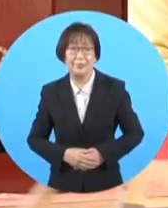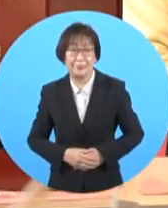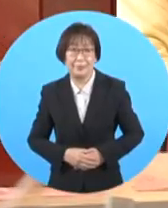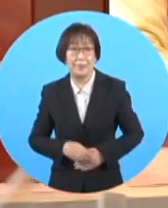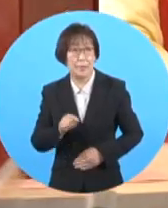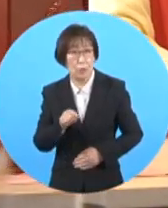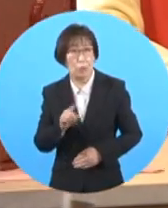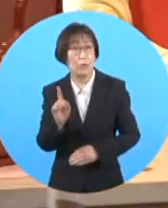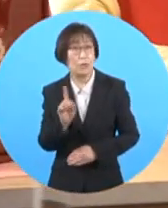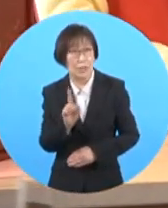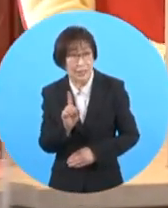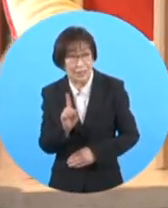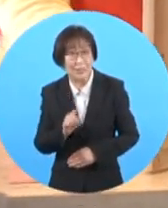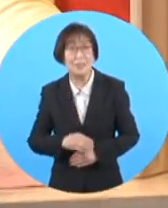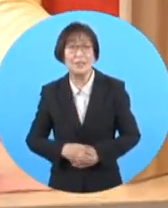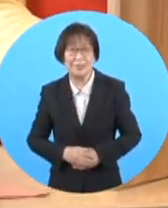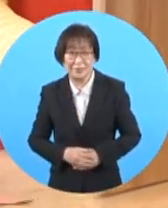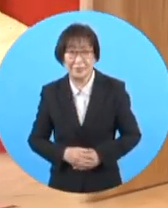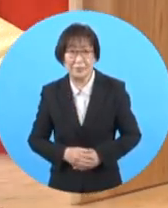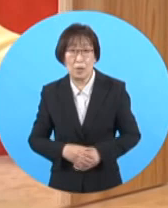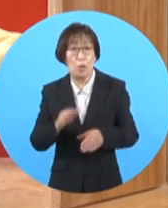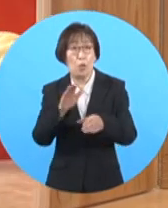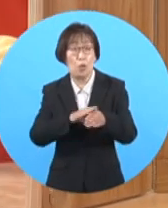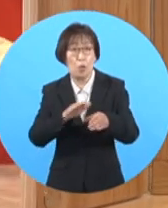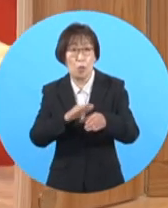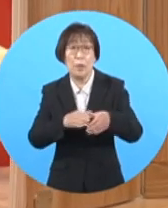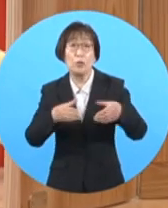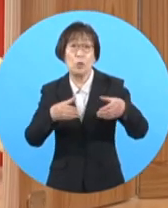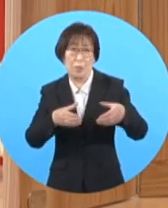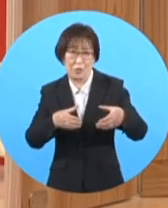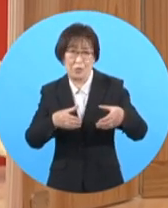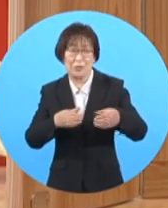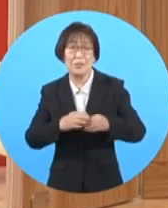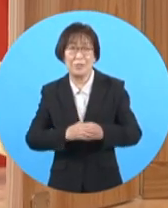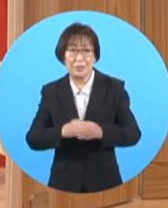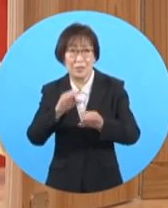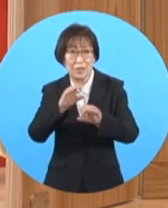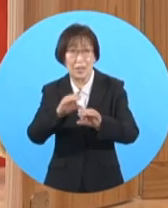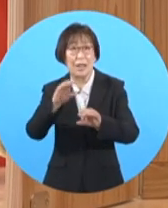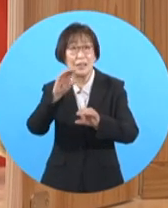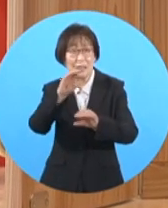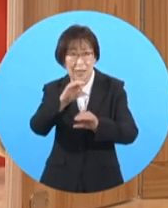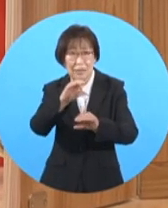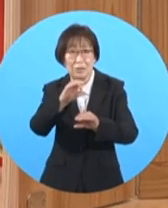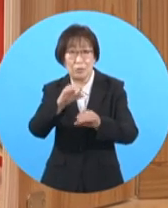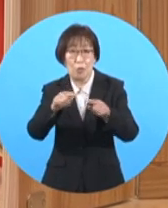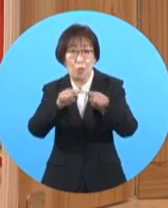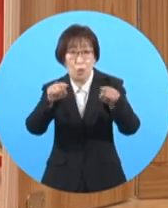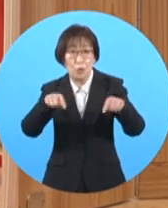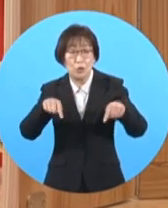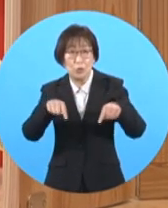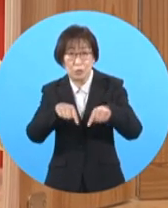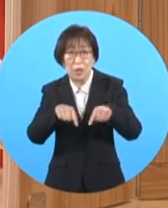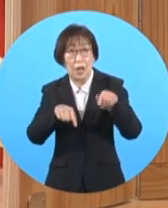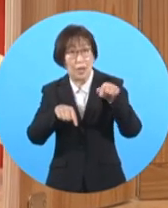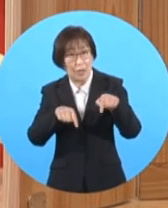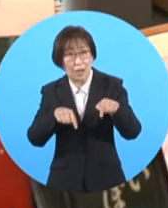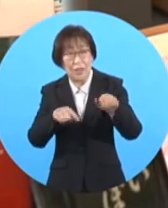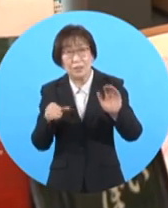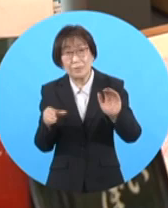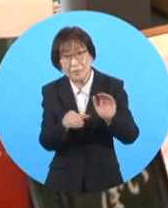何これ？お弁当箱でな、三段の五十がな、中に入っとん